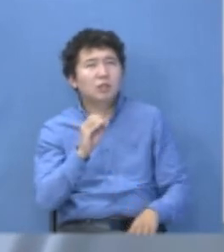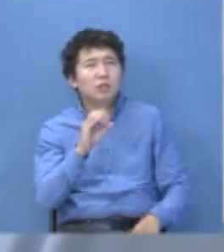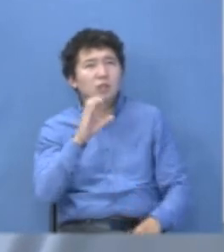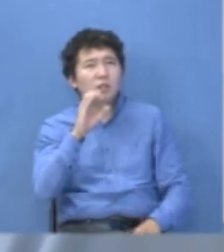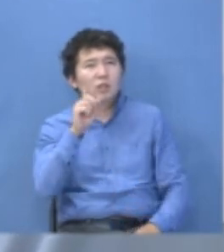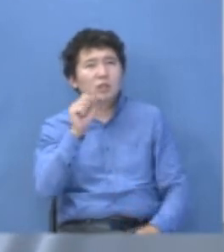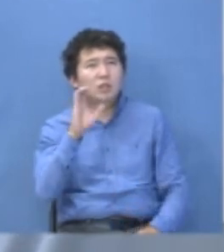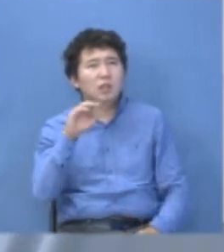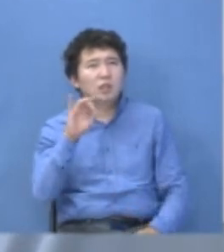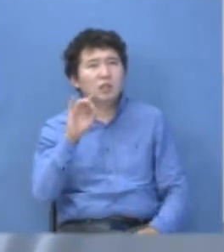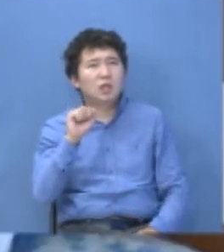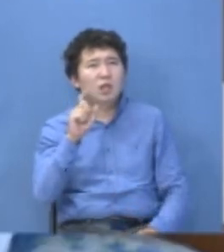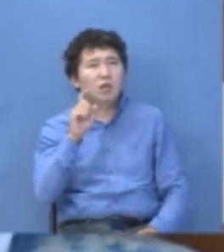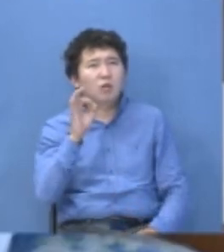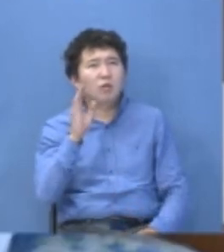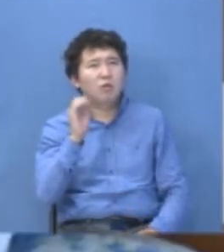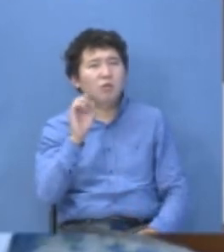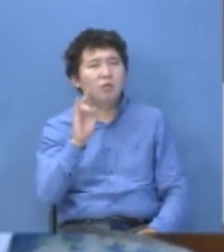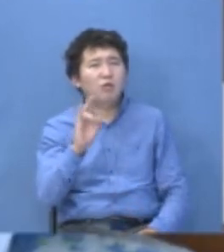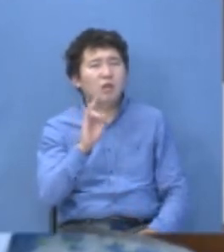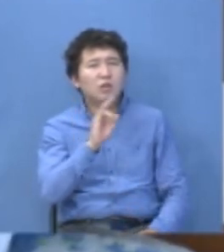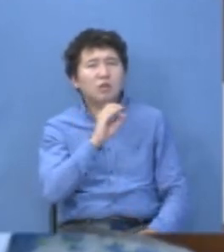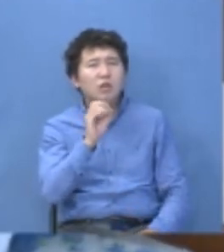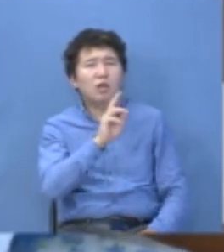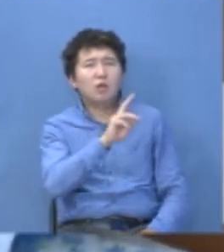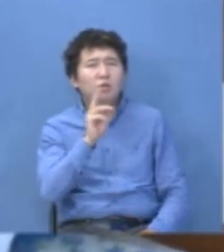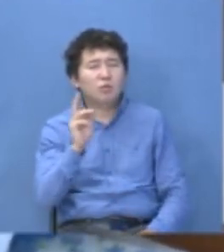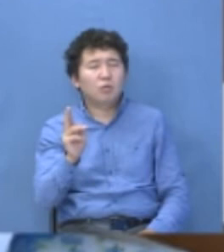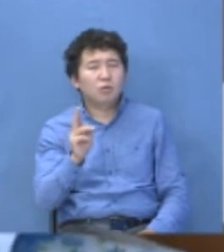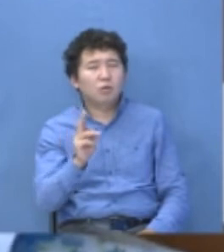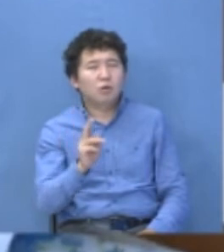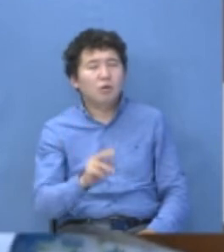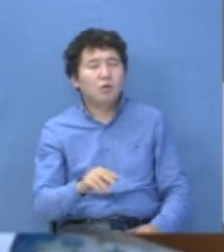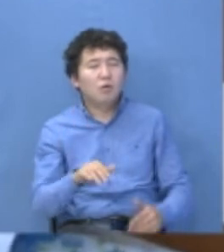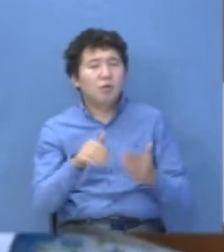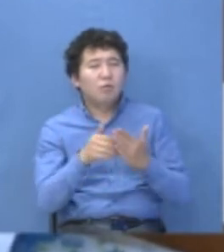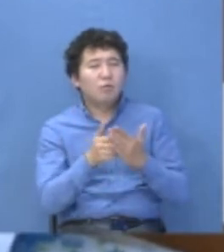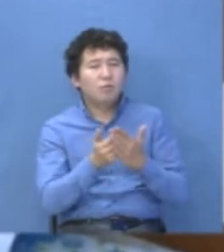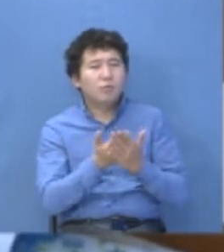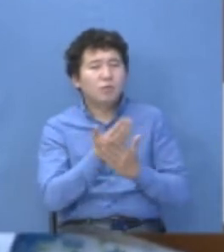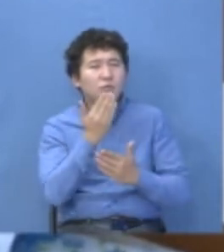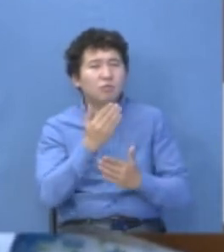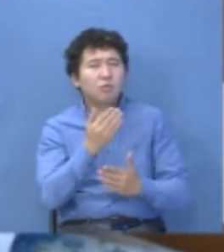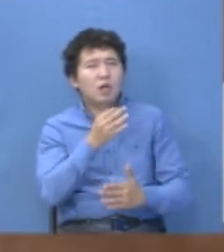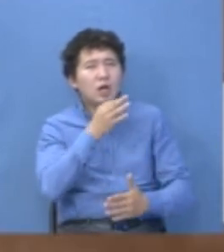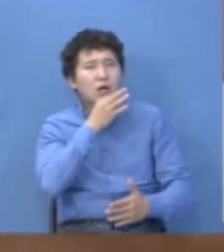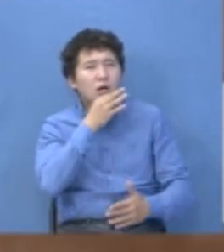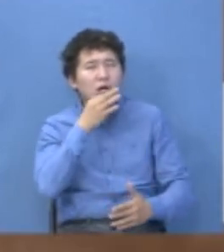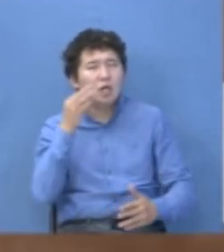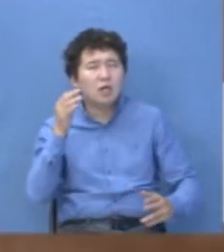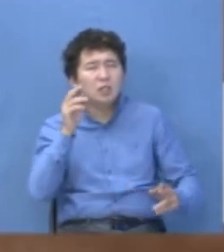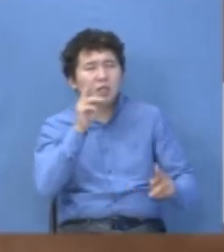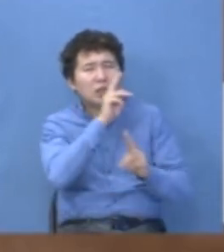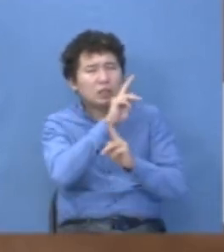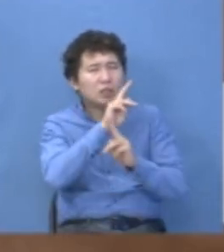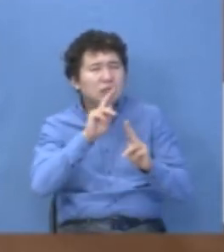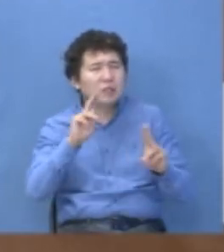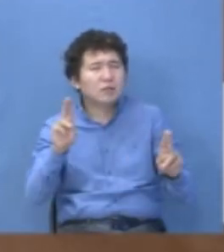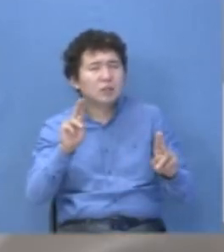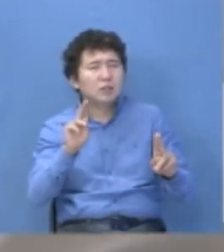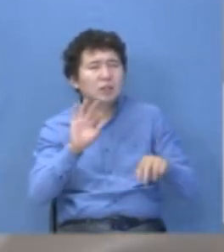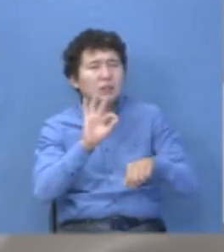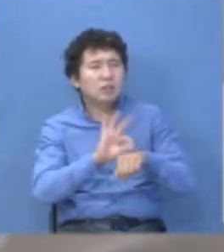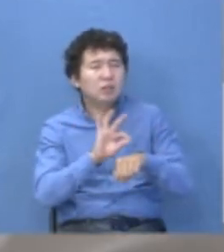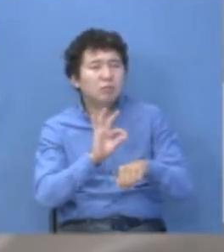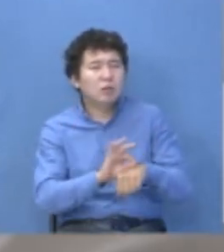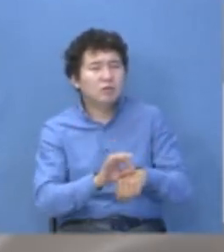руках врача. Как показывают современные реалии, появляются все новые, ранее неизвестные заболевания, порой вспыхивают эпидемии, и